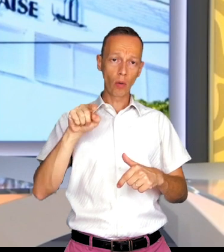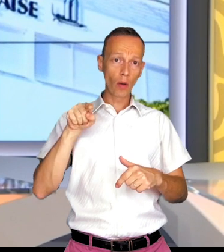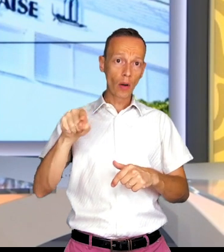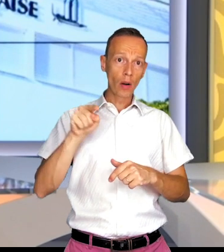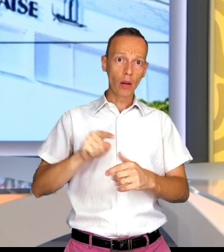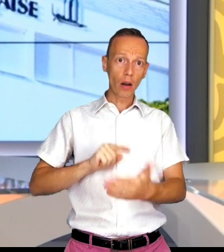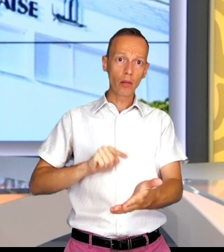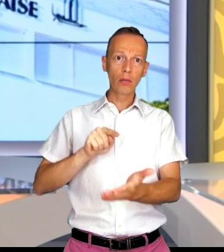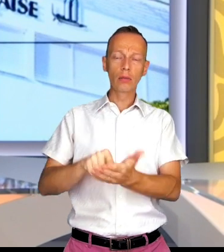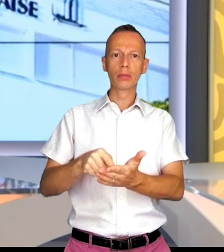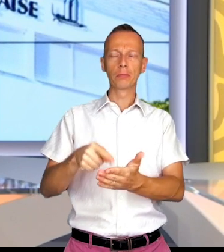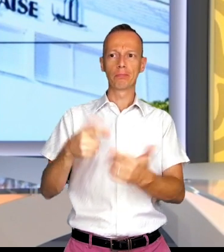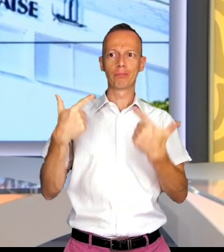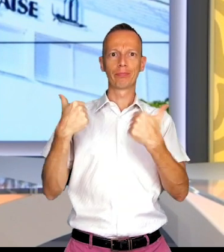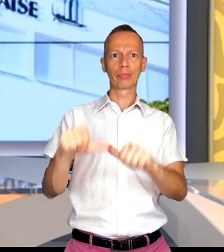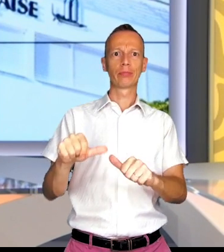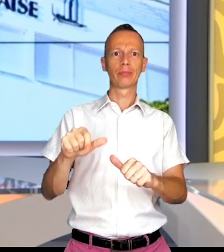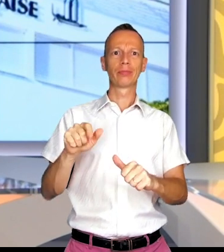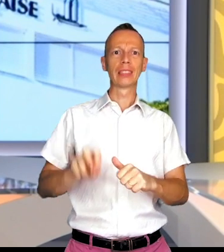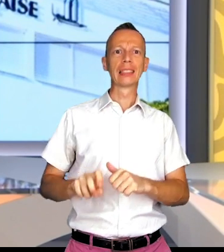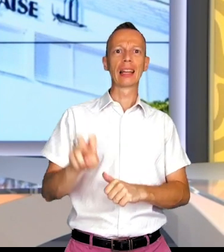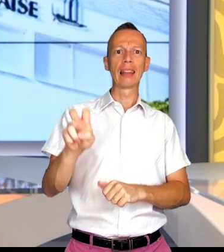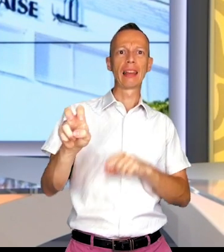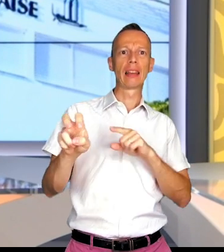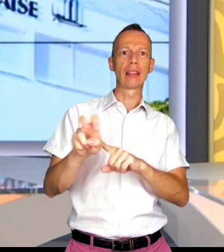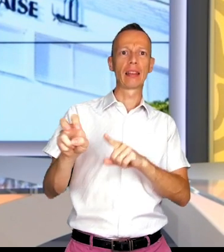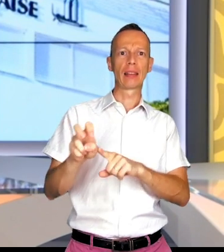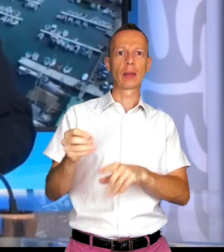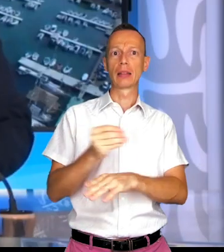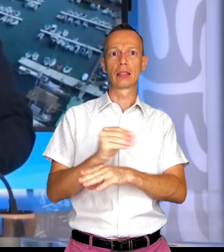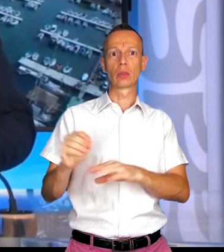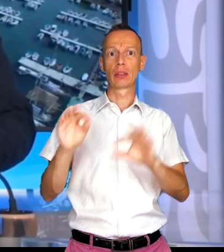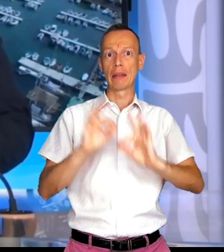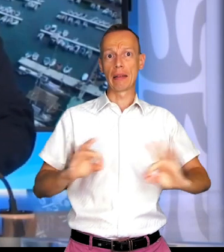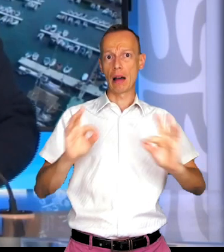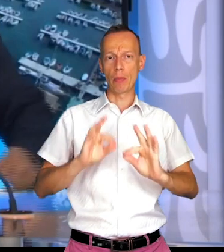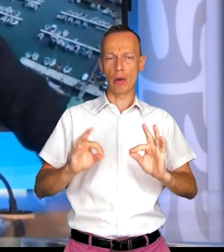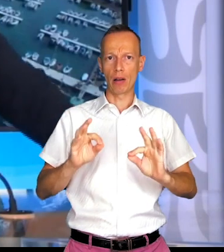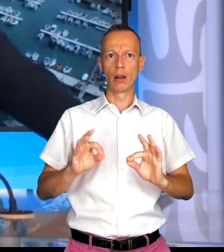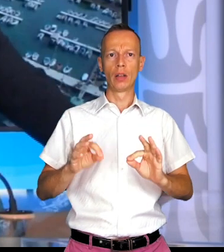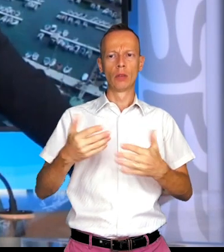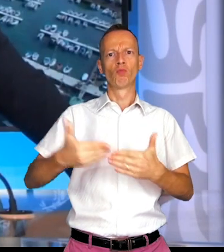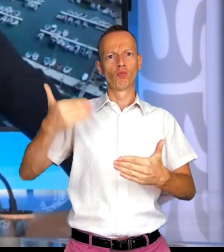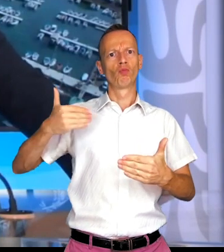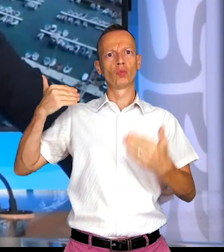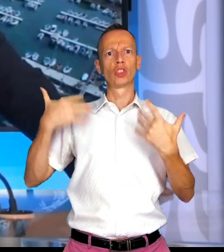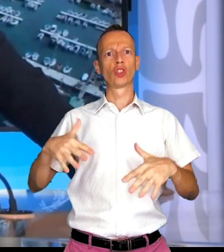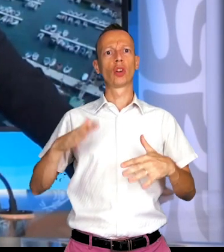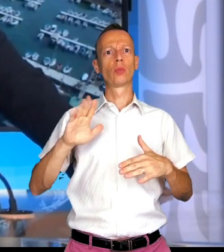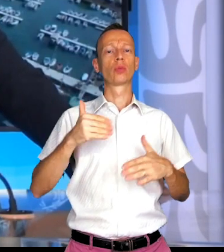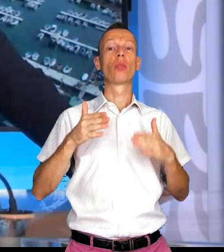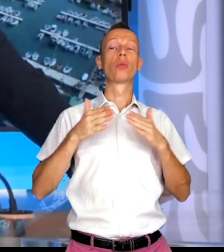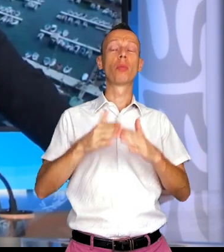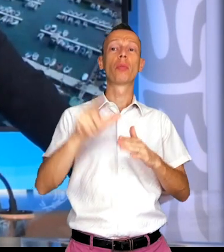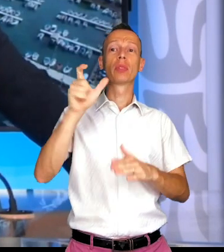'UPF et le CHE. Il semble que le problème d'insécurité à cet endroit précisément est récurrent. Les demandes d